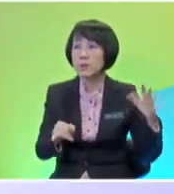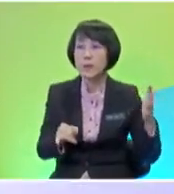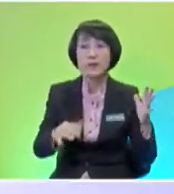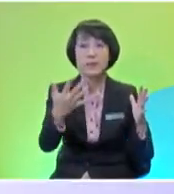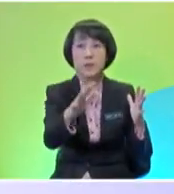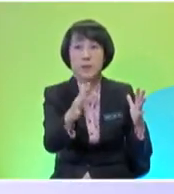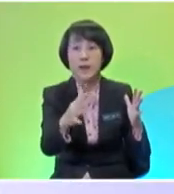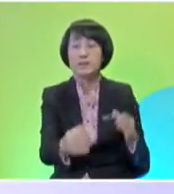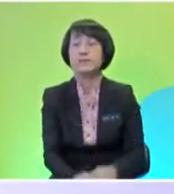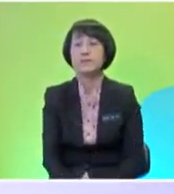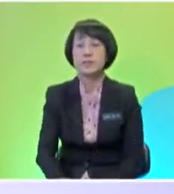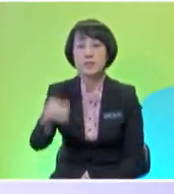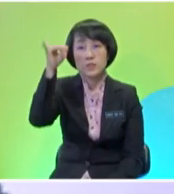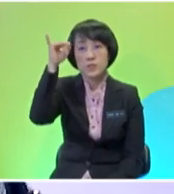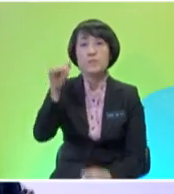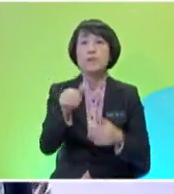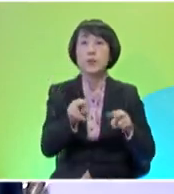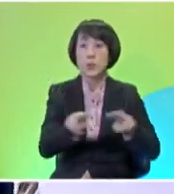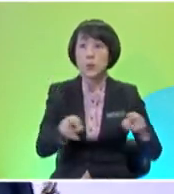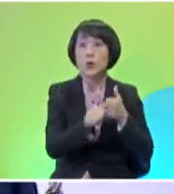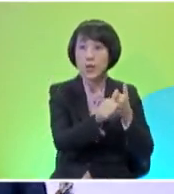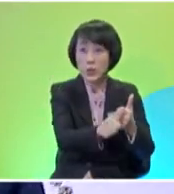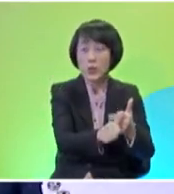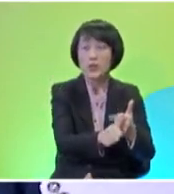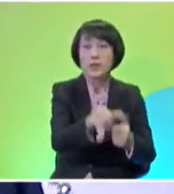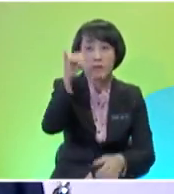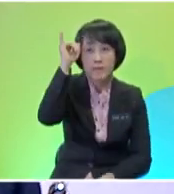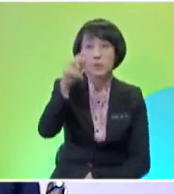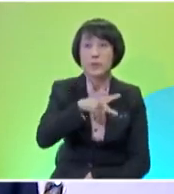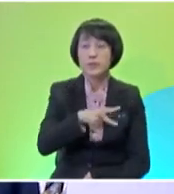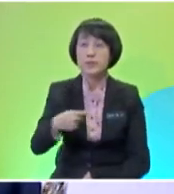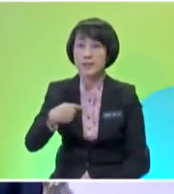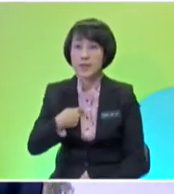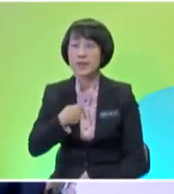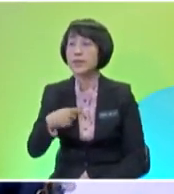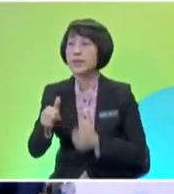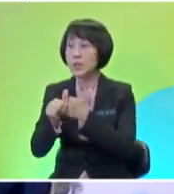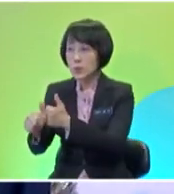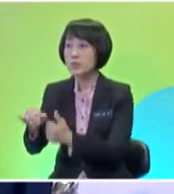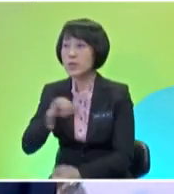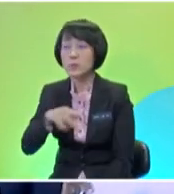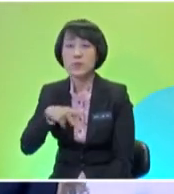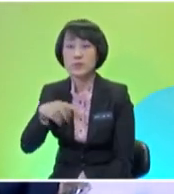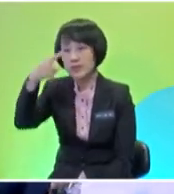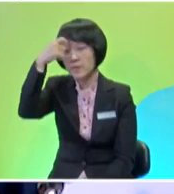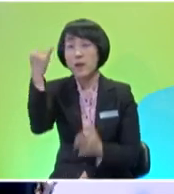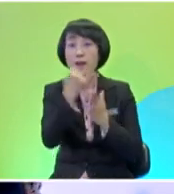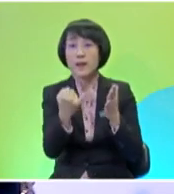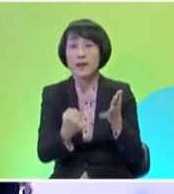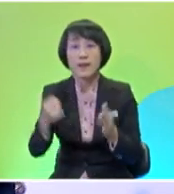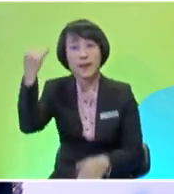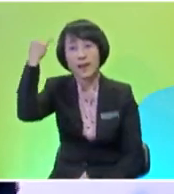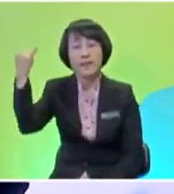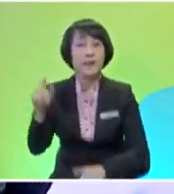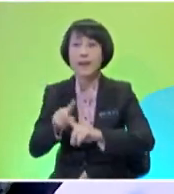jadi Irfan akan ukur ikut lakaran Irfan, yang saya akan ukur ikut lakaran saya. Okay, sebab lakaran idea tak sama. Murid-murid pun macam tu